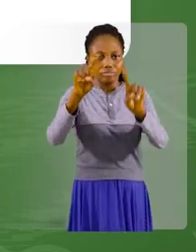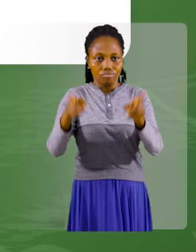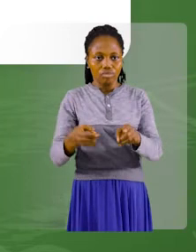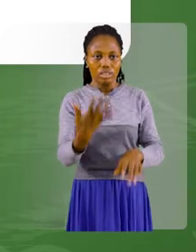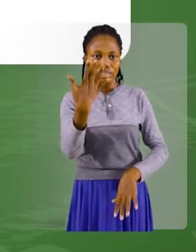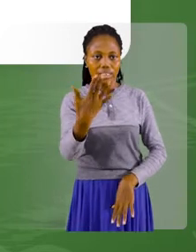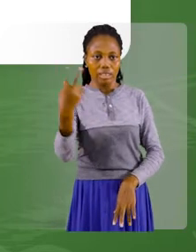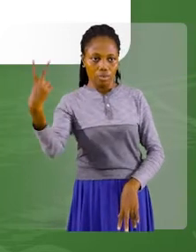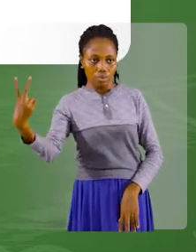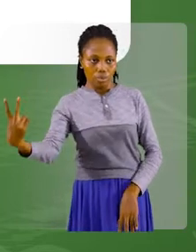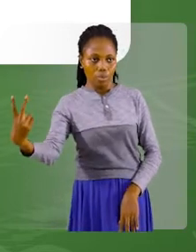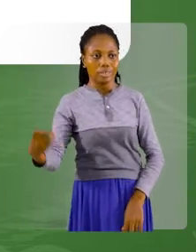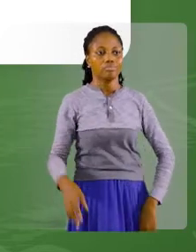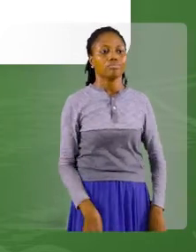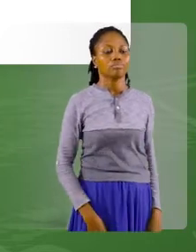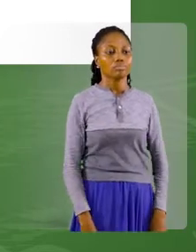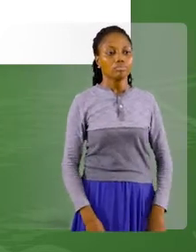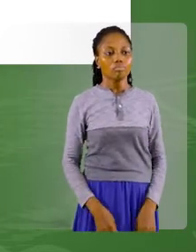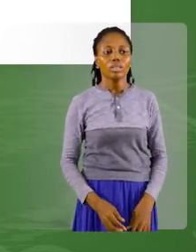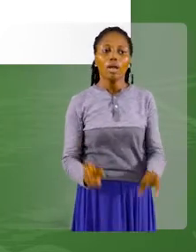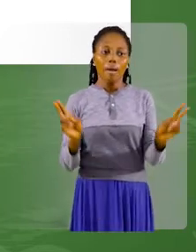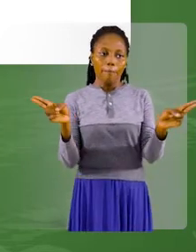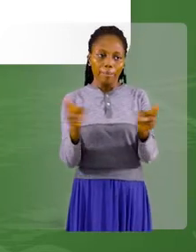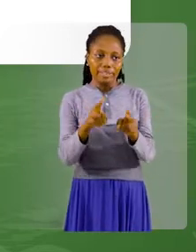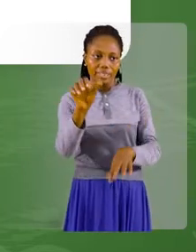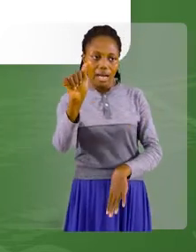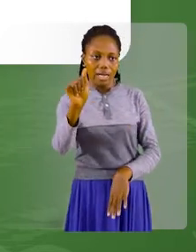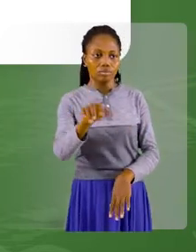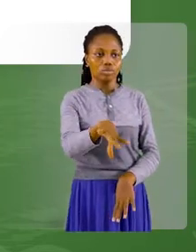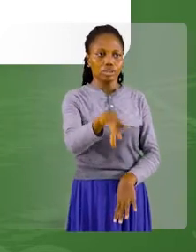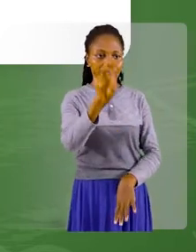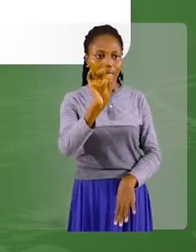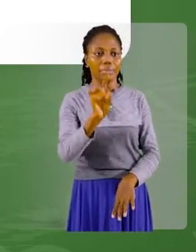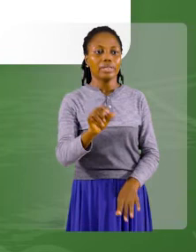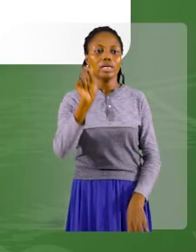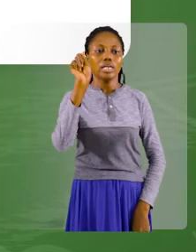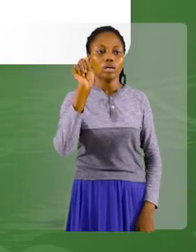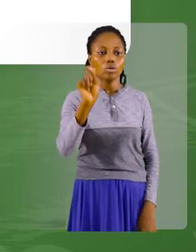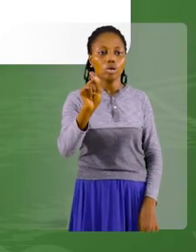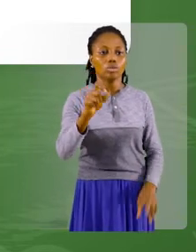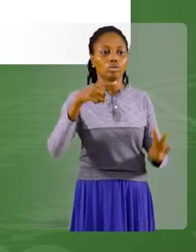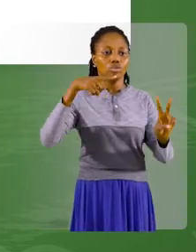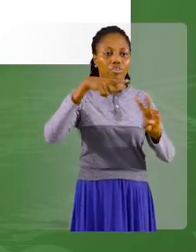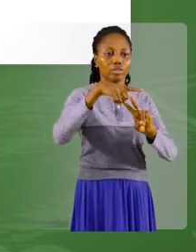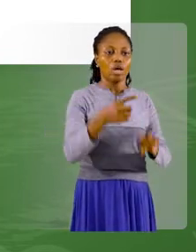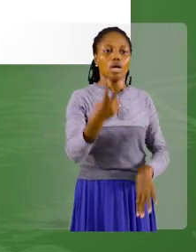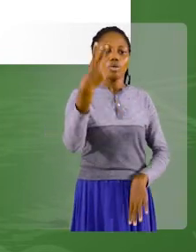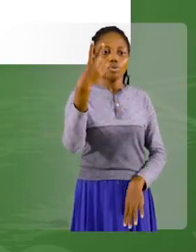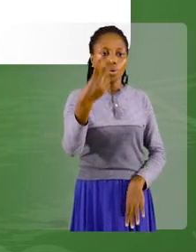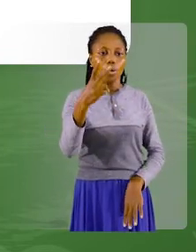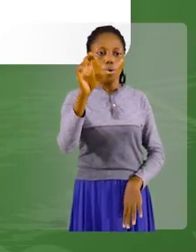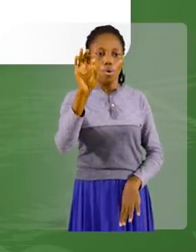EF de coordonnées 5, 2. Petit a, Détermine les coordonnées du